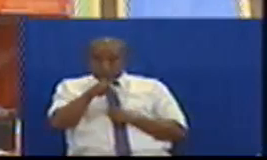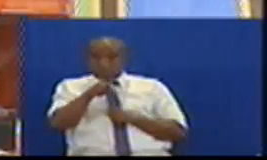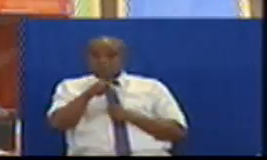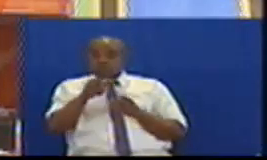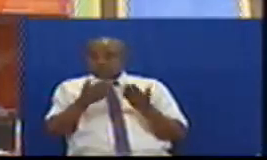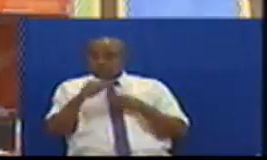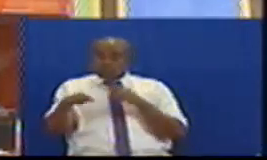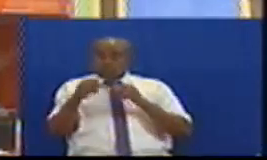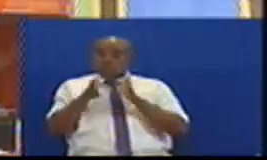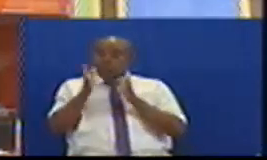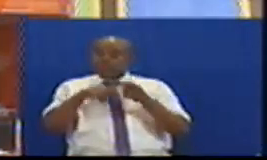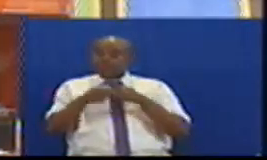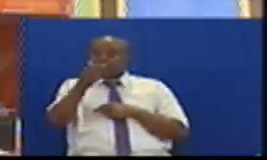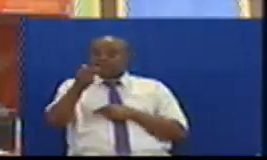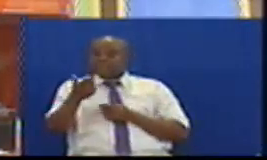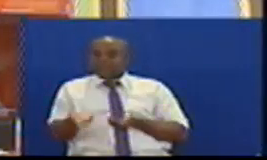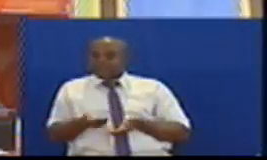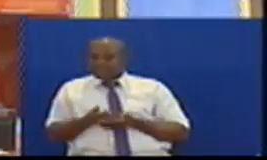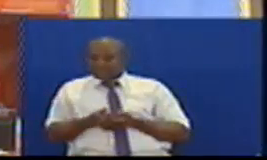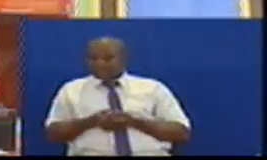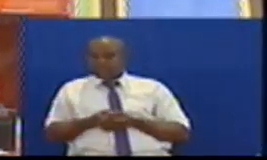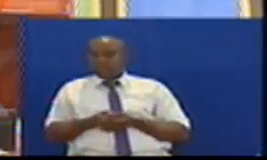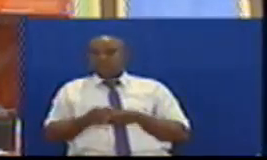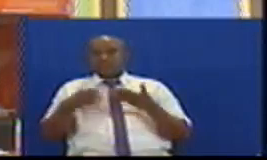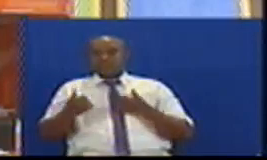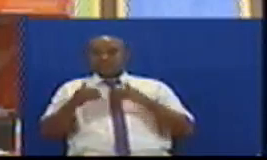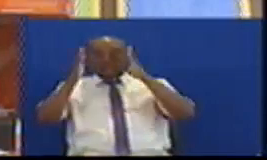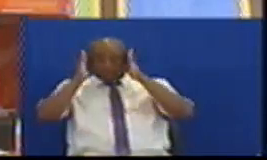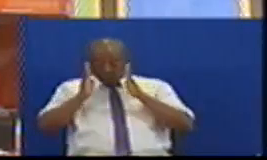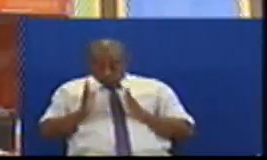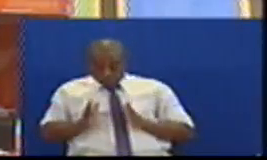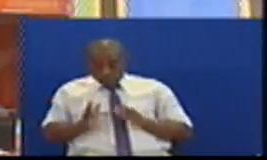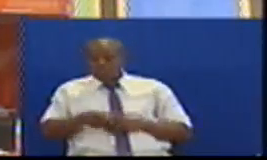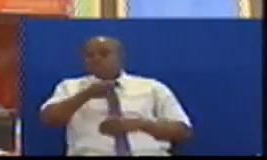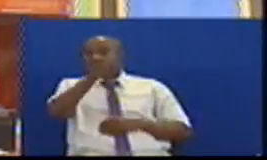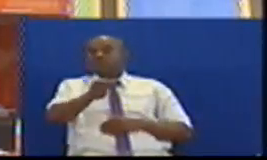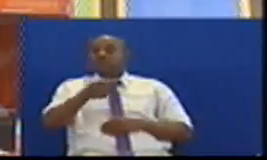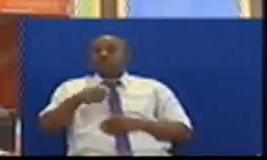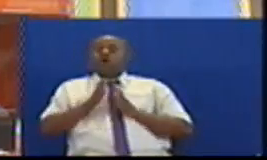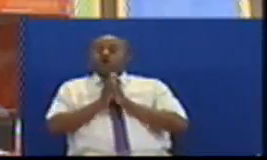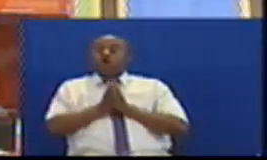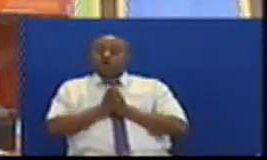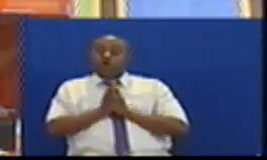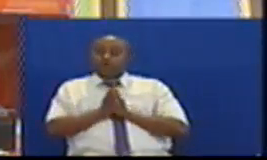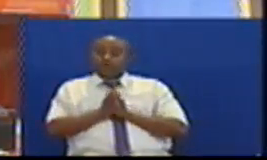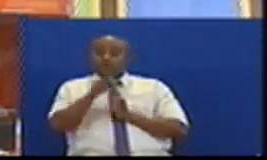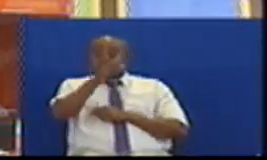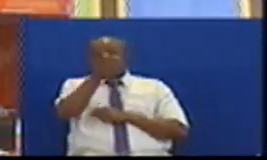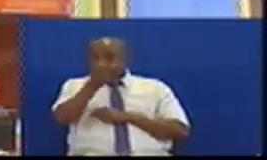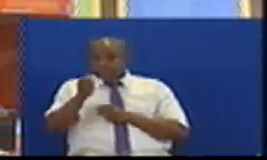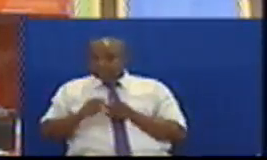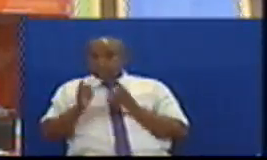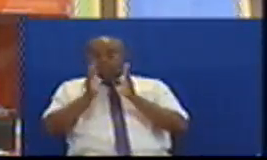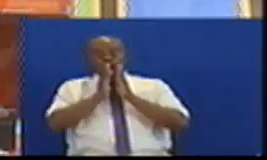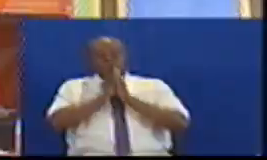mgogoro mkubwa sana katika nchi yetu. Ndio kusema Mheshimiwa Speaker, ninaliomba bunge lako tukufu, naomba Watanzania